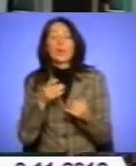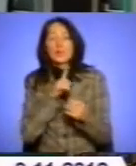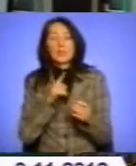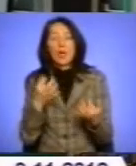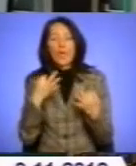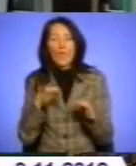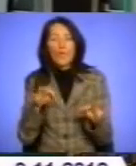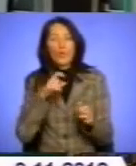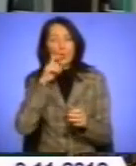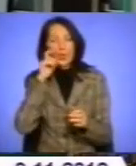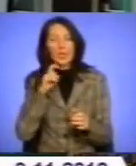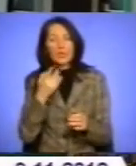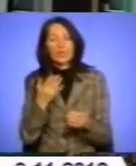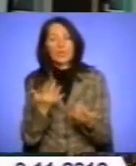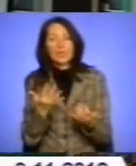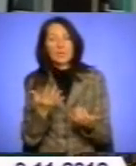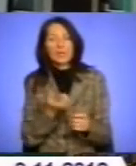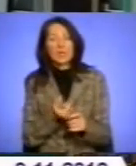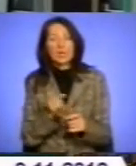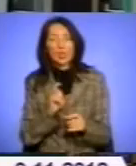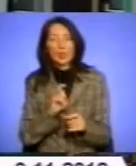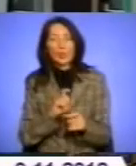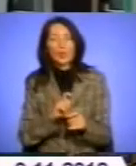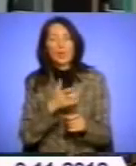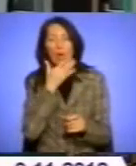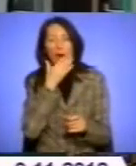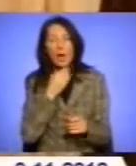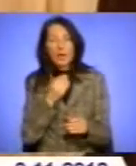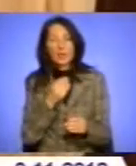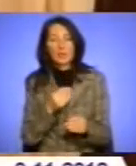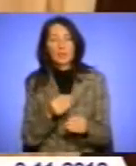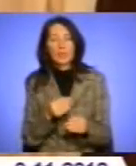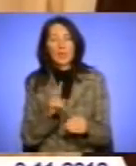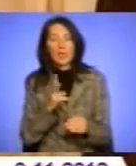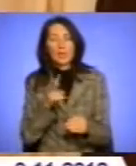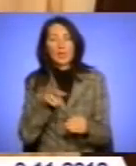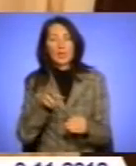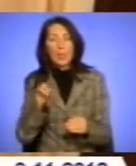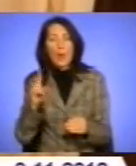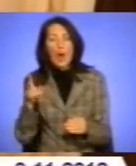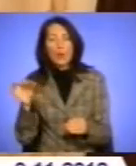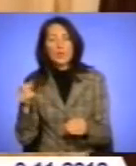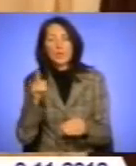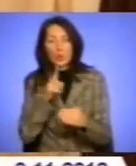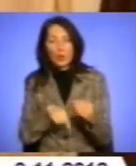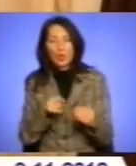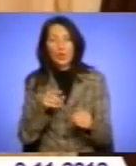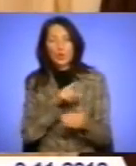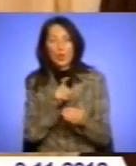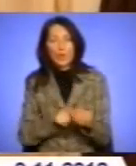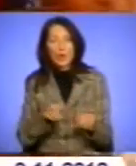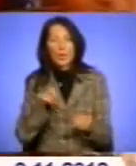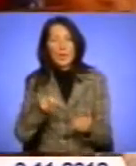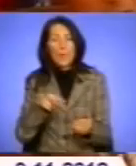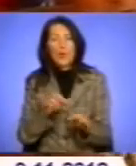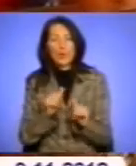і вони настільки дуже гарні. Катерина Макосій переконана, що твори Лепкого розвивають